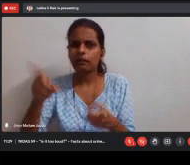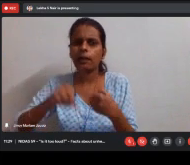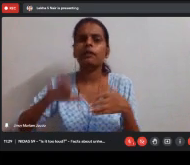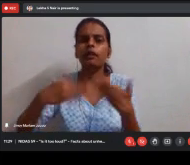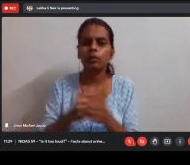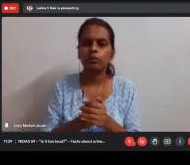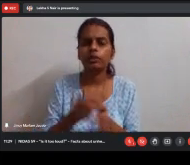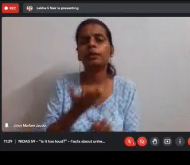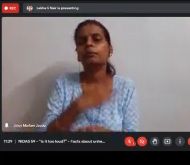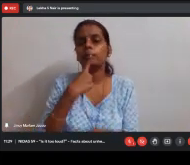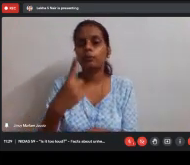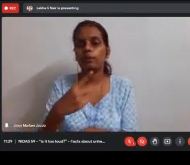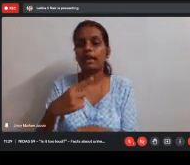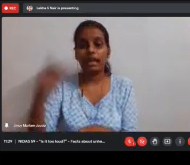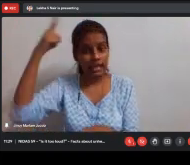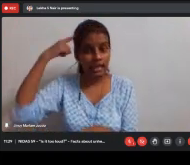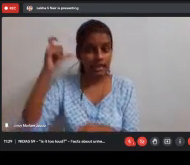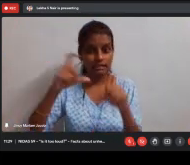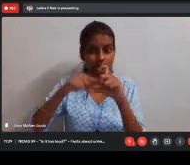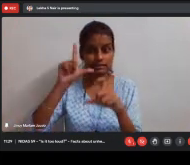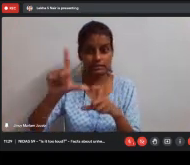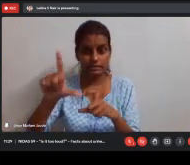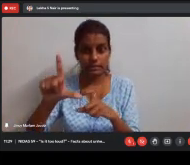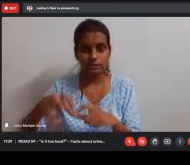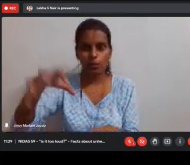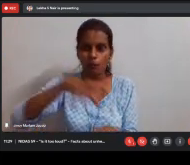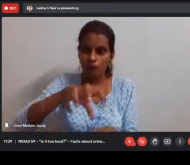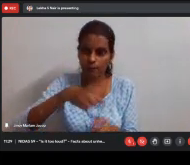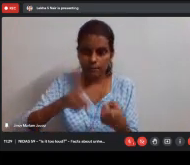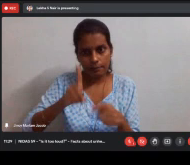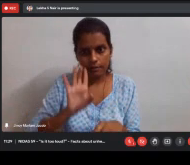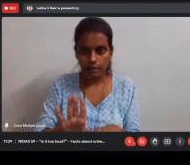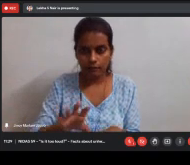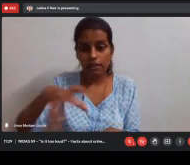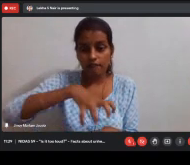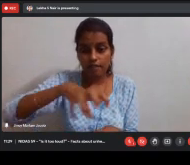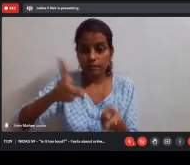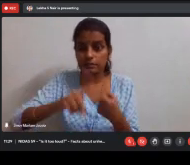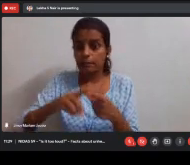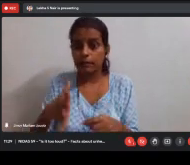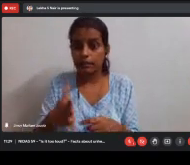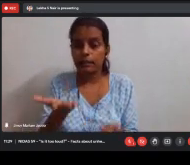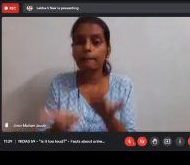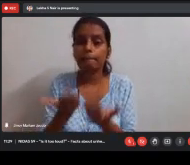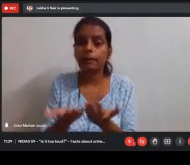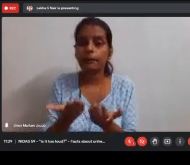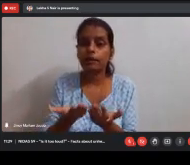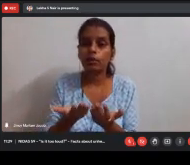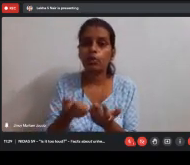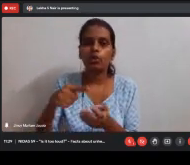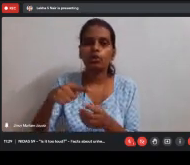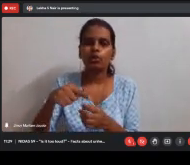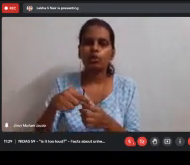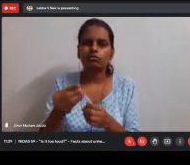അതായത് മുന്നേ കേട്ടതുപോലെ നമുക്ക് കേൾക്കാൻ പറ്റുന്നില്ല, കുറെ ശബ്ദങ്ങളൊക്കെ ക്ലാരിറ്റി ഇല്ലാതെ നമ്മൾ കേൾക്കുന്നു. പക്ഷേ ഇതെന്ന് പറയുന്നത് എന്തുകൊണ്ട്